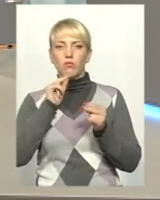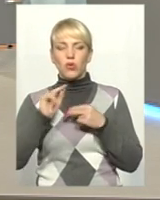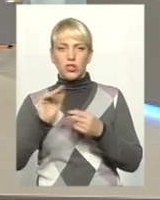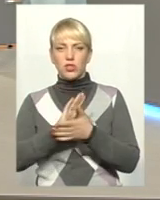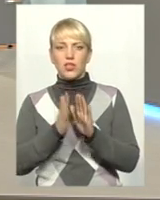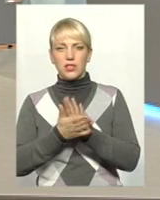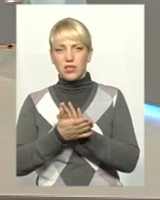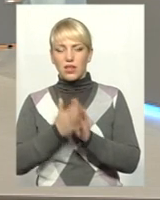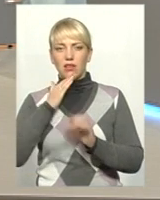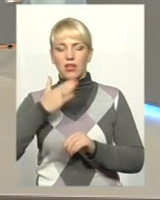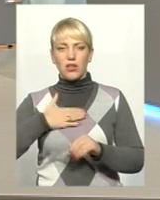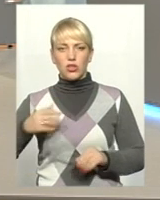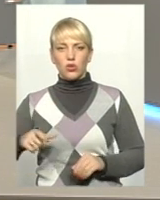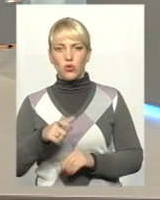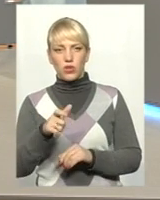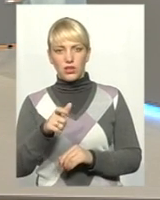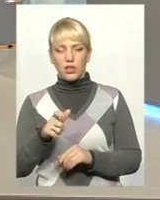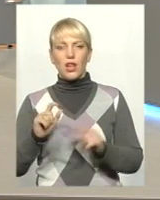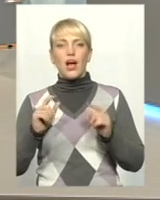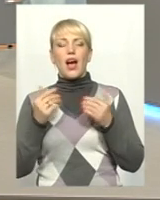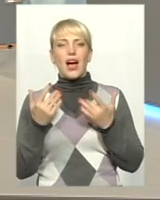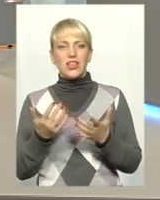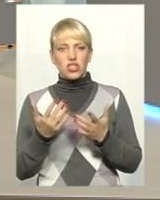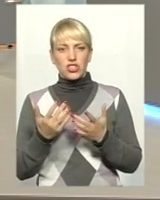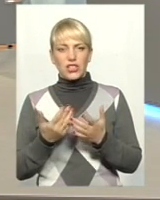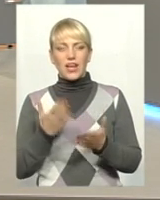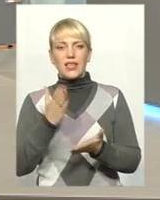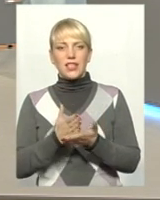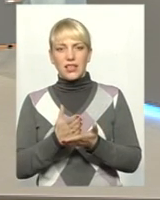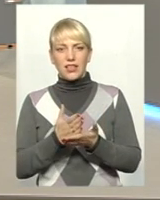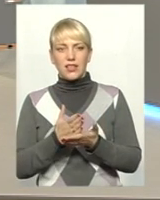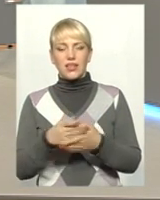стан наших доріг? Адже справді є такі